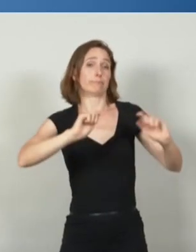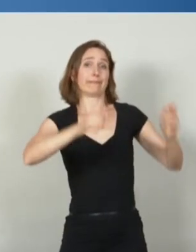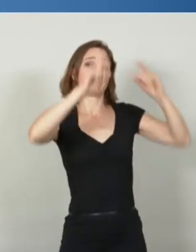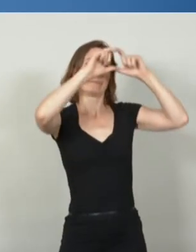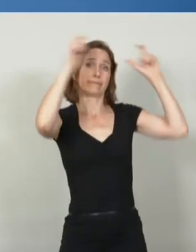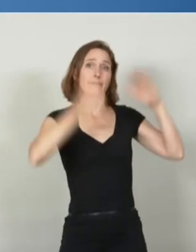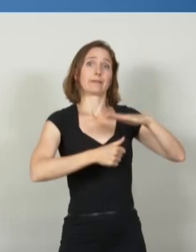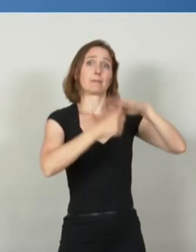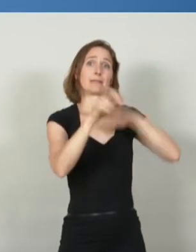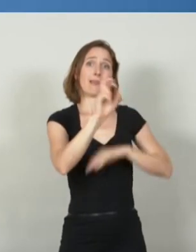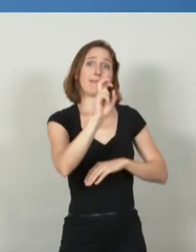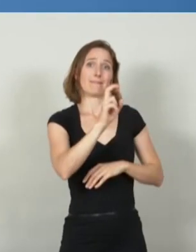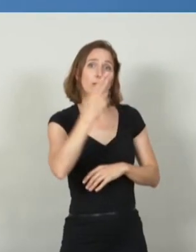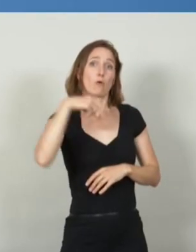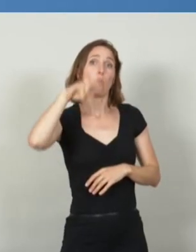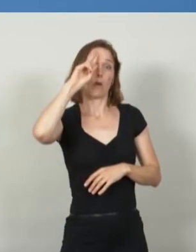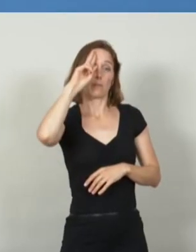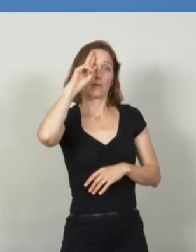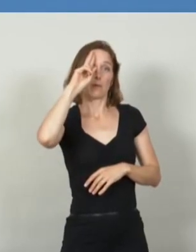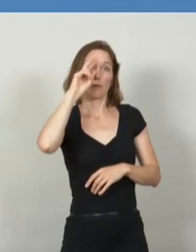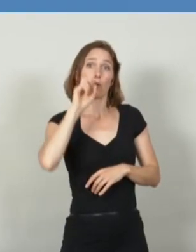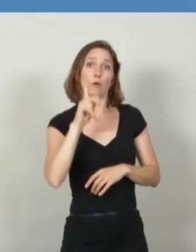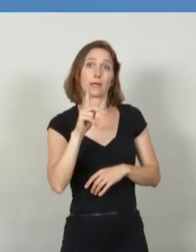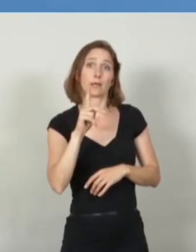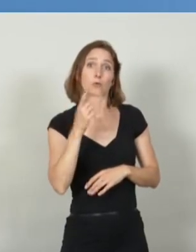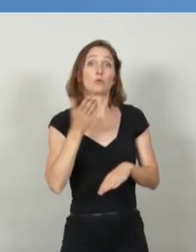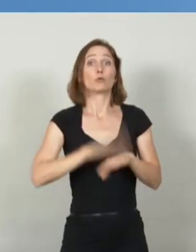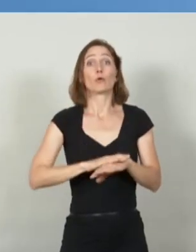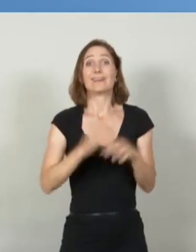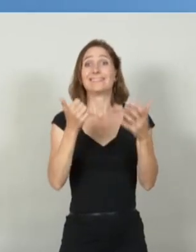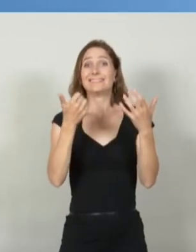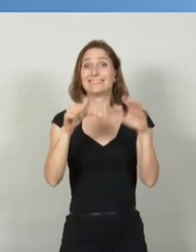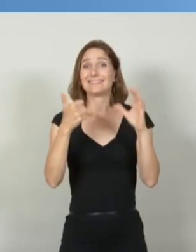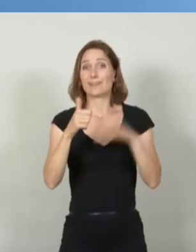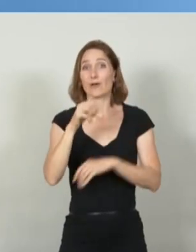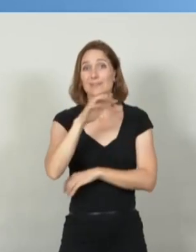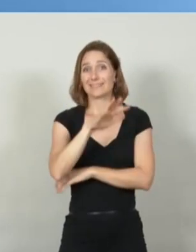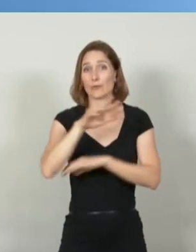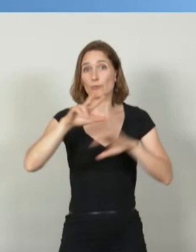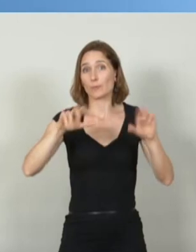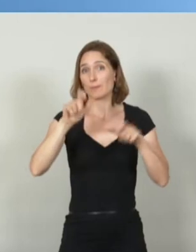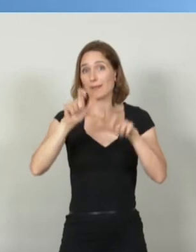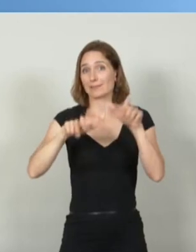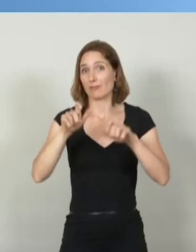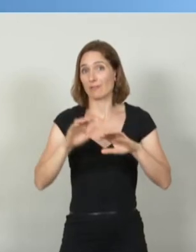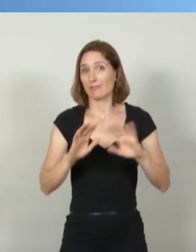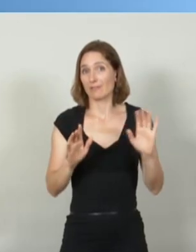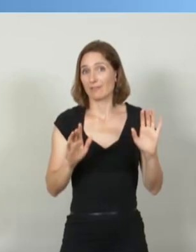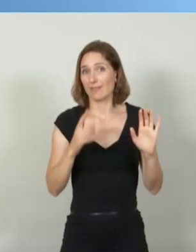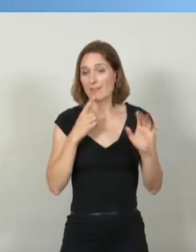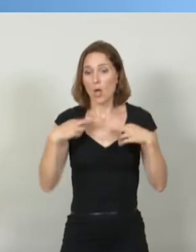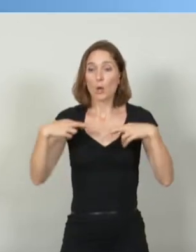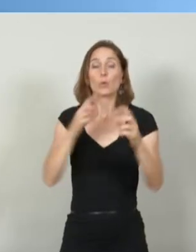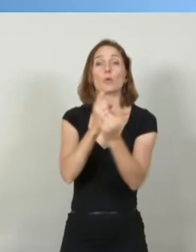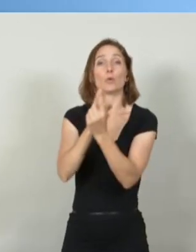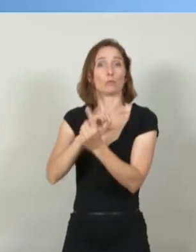sur 658 donc qui était pas du micro-trottoir qui ont été dans dans capitale verte ce titre ne dit pas grand